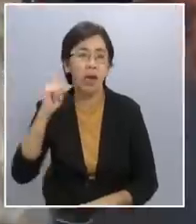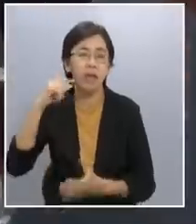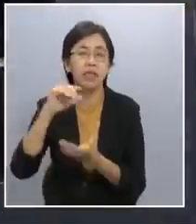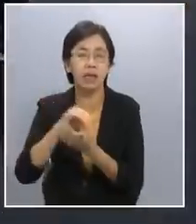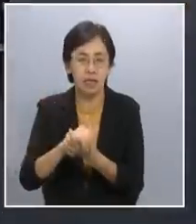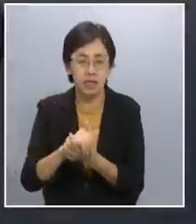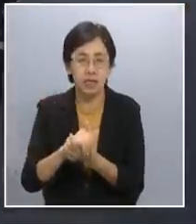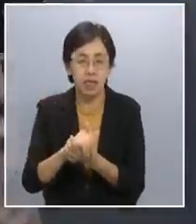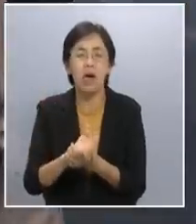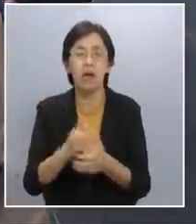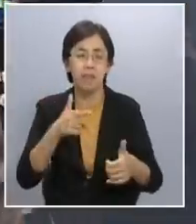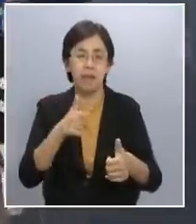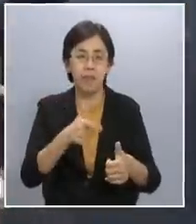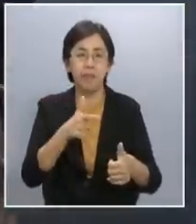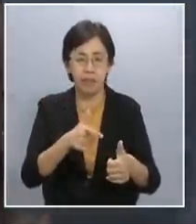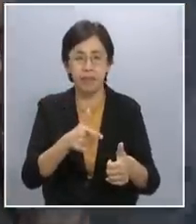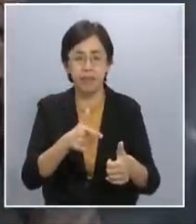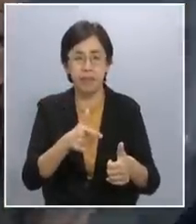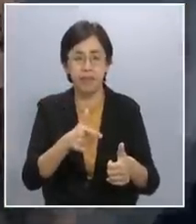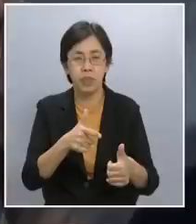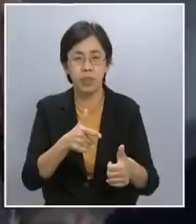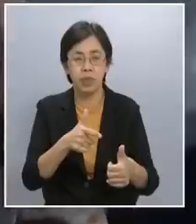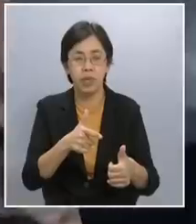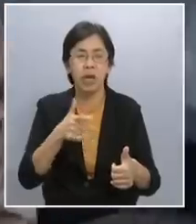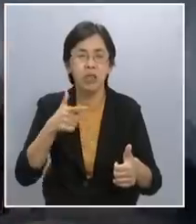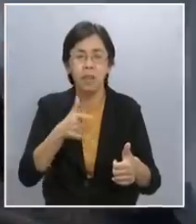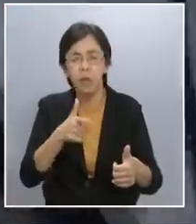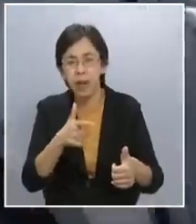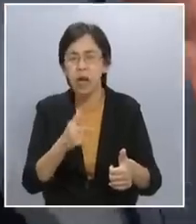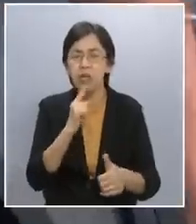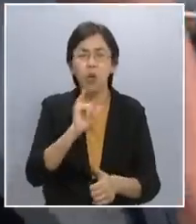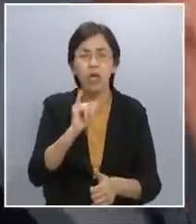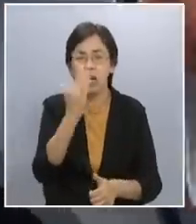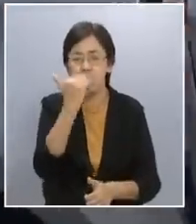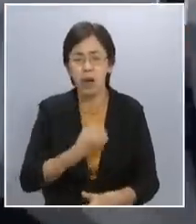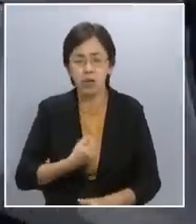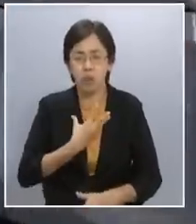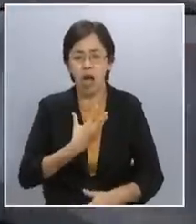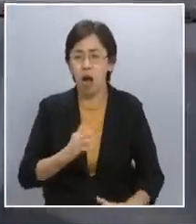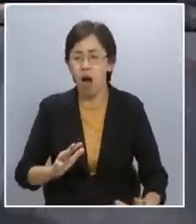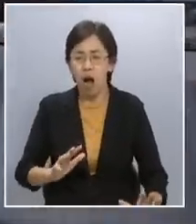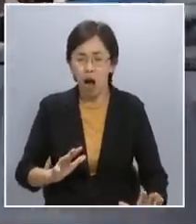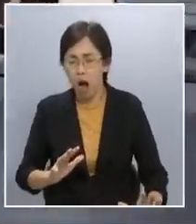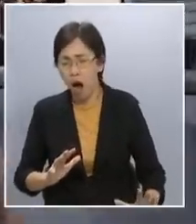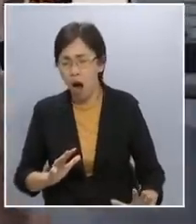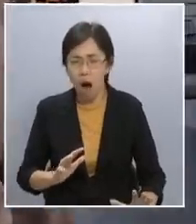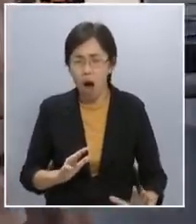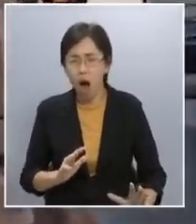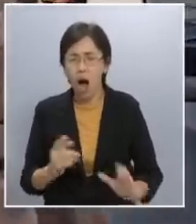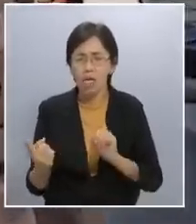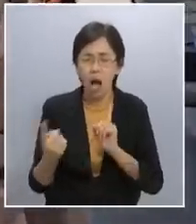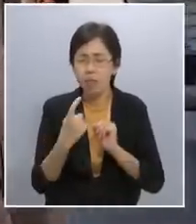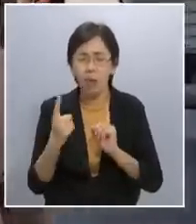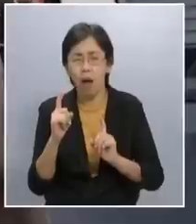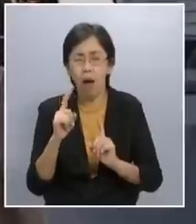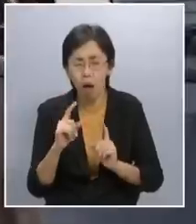โทปัญญาเป็นคนยิงแต่ขณะนี้ยังไม่สามารถพูดคุยได้เพราะยังอยู่ในการช็อกกับเหตุการณ์ที่เกิดขึ้นส่วนสาเหตุ